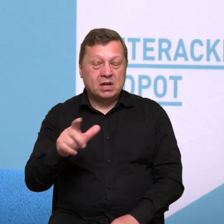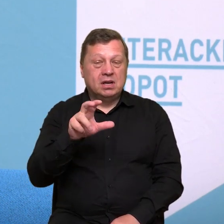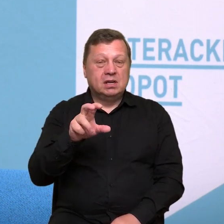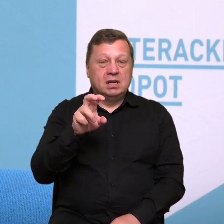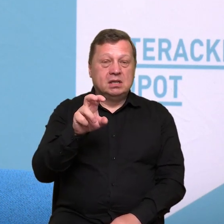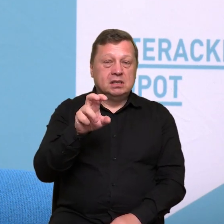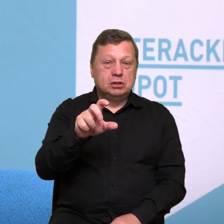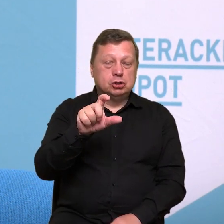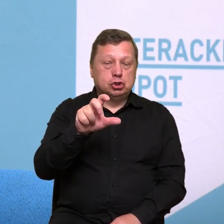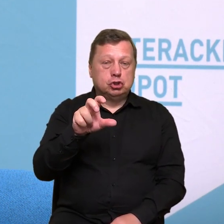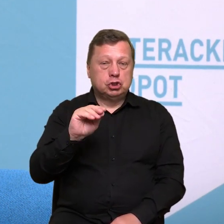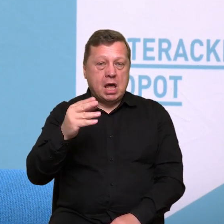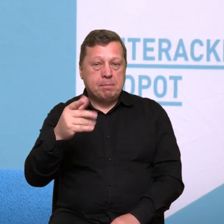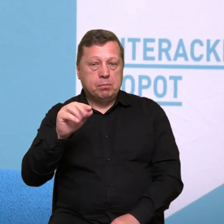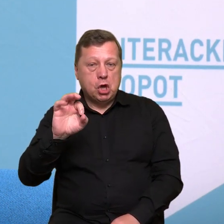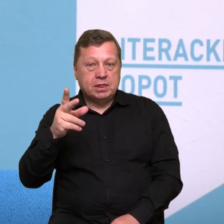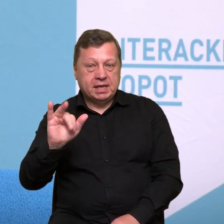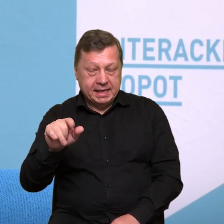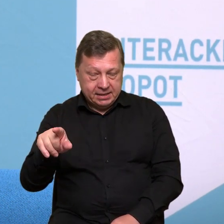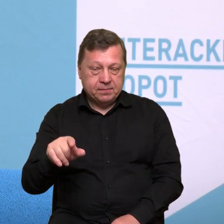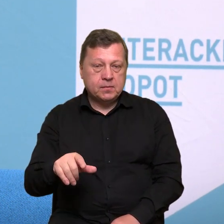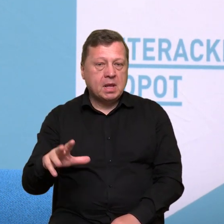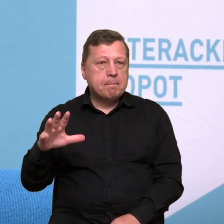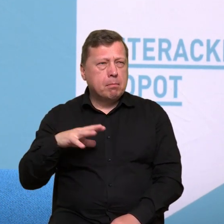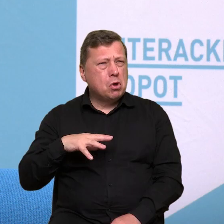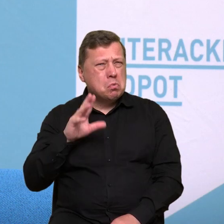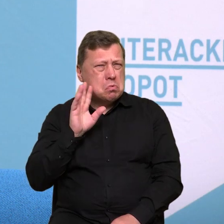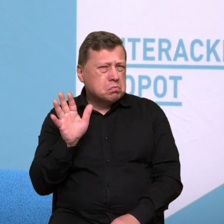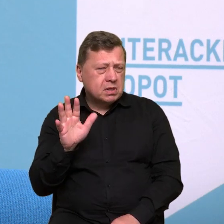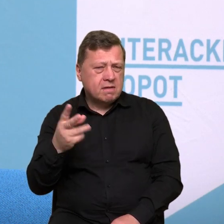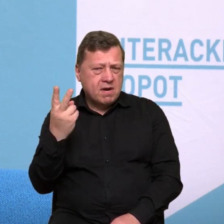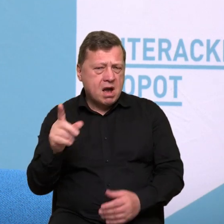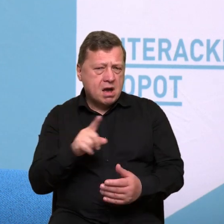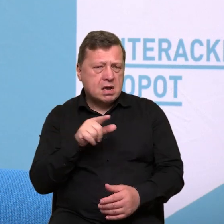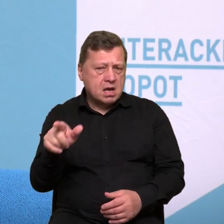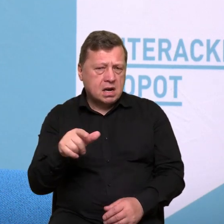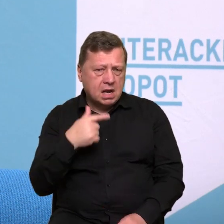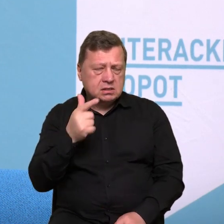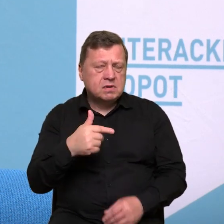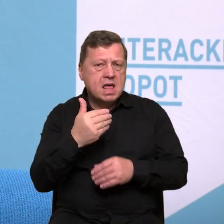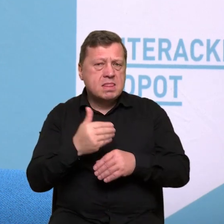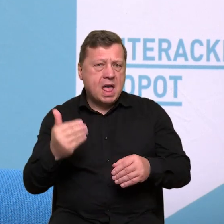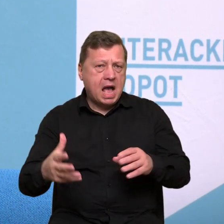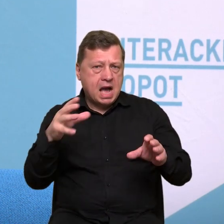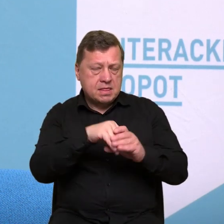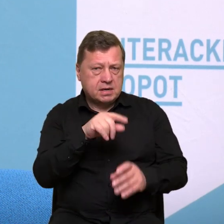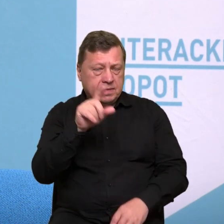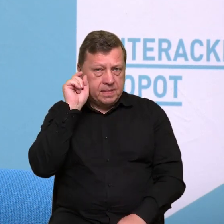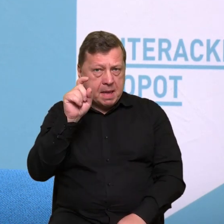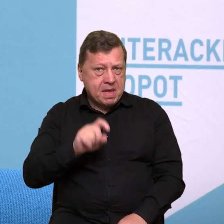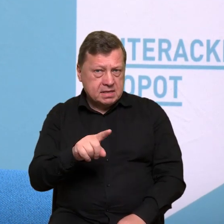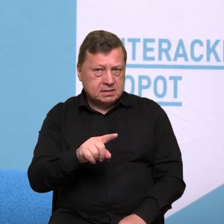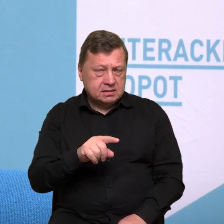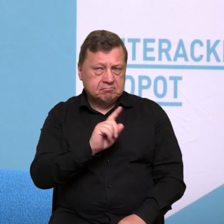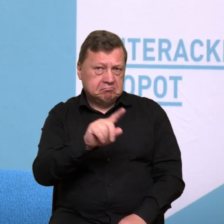Czempionki były już bodaj dwukrotnie realizowane jako adaptacja teatralna w niemieckich